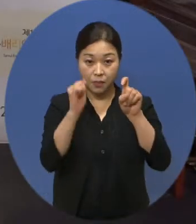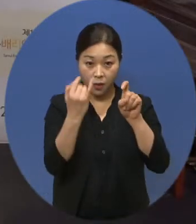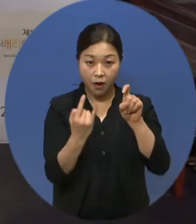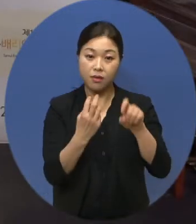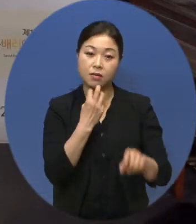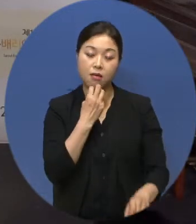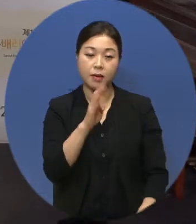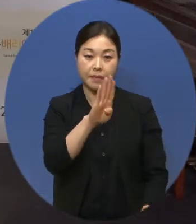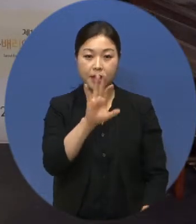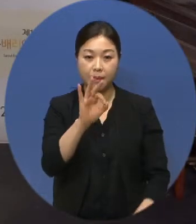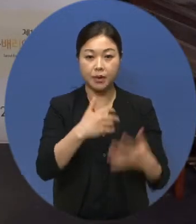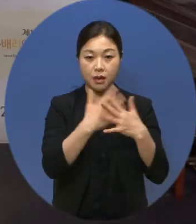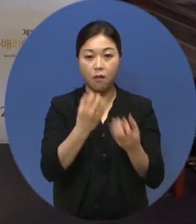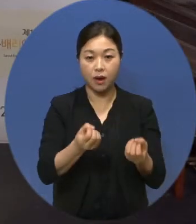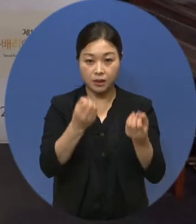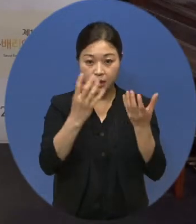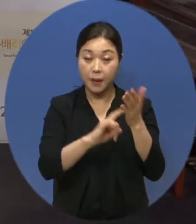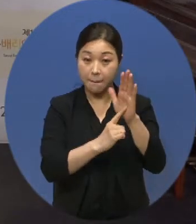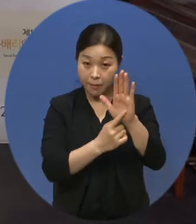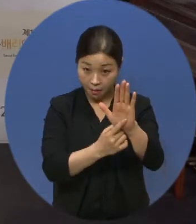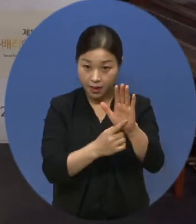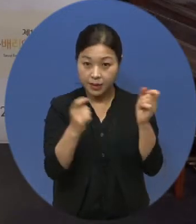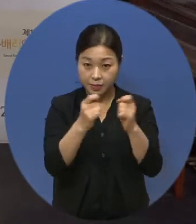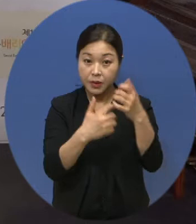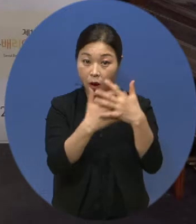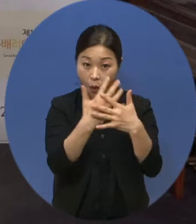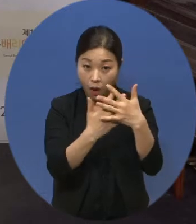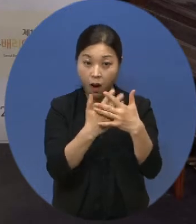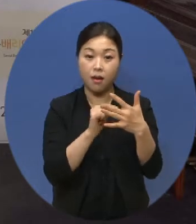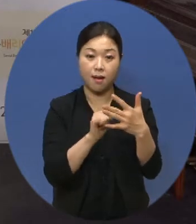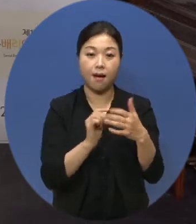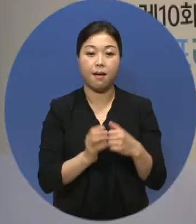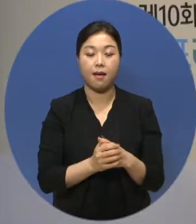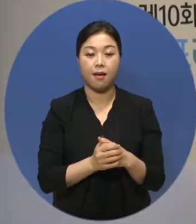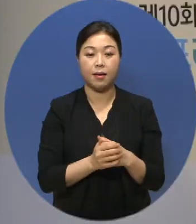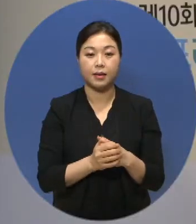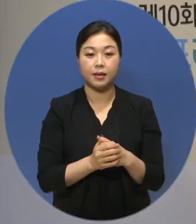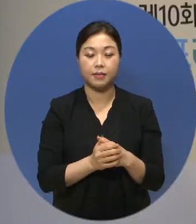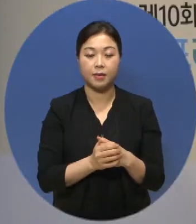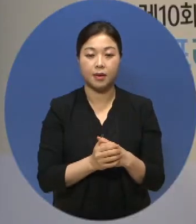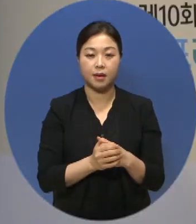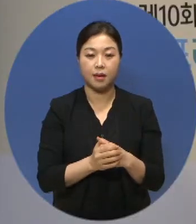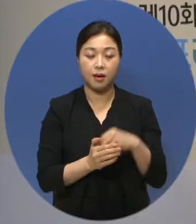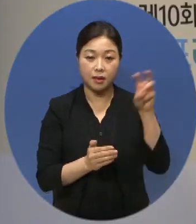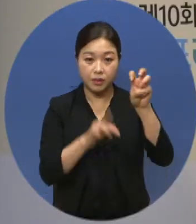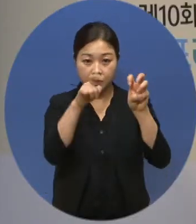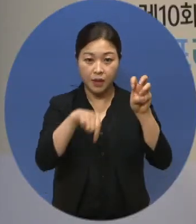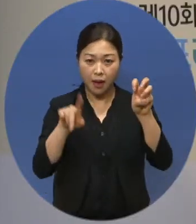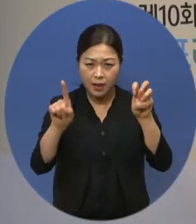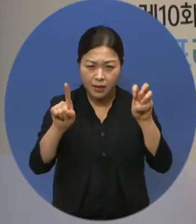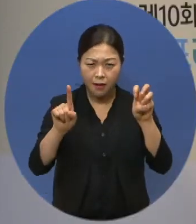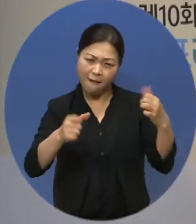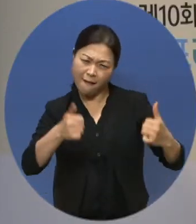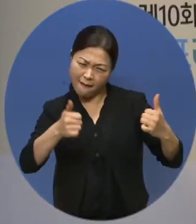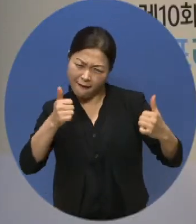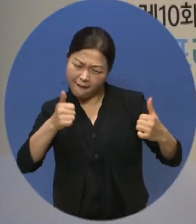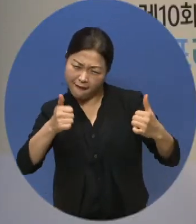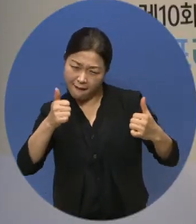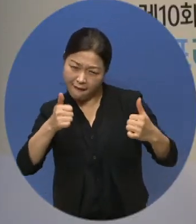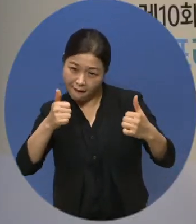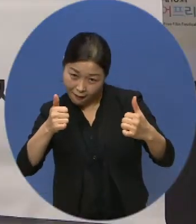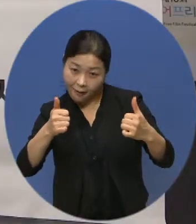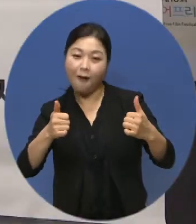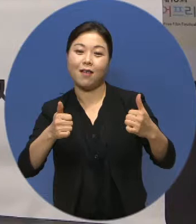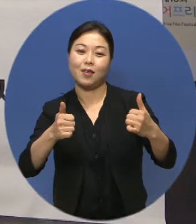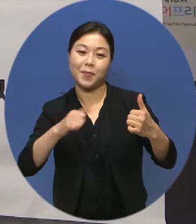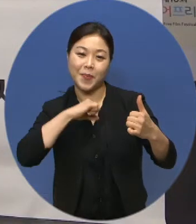서울 베리어프리 영화제 상영될 단편 영화가 이 약 30대 1에 달하는 경쟁률 속에